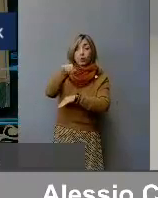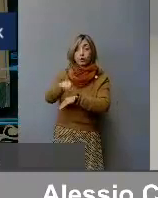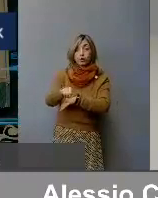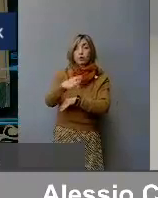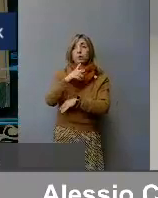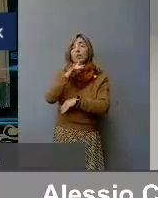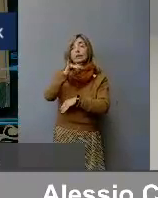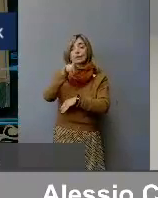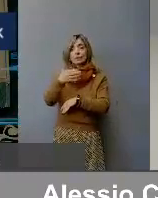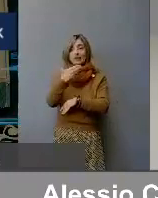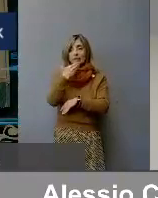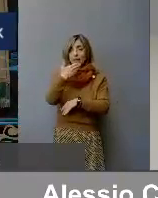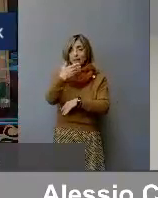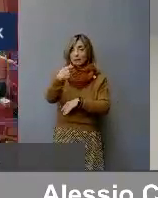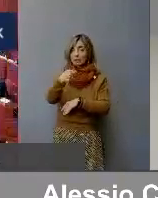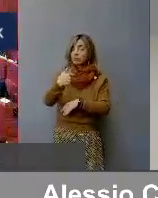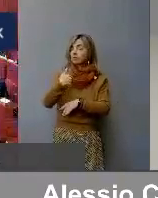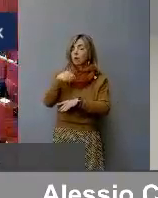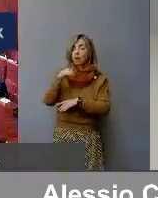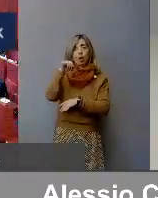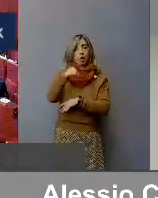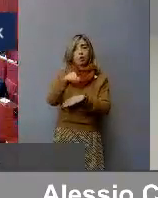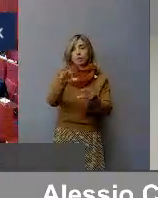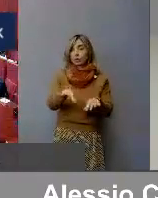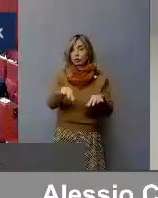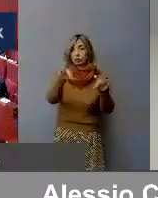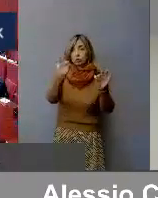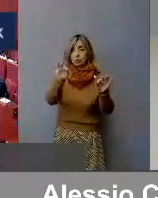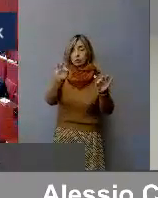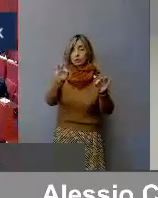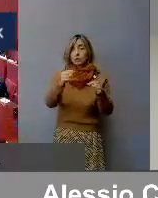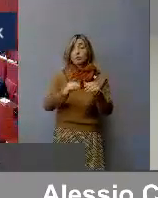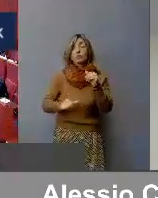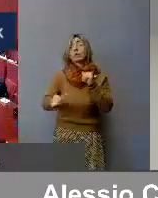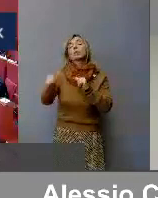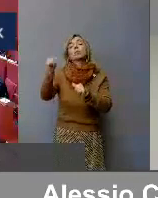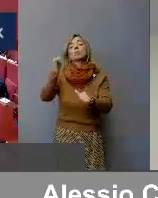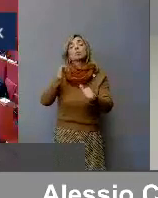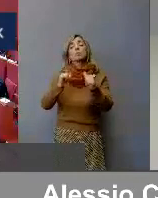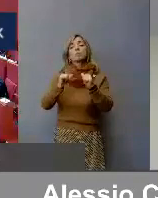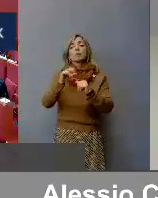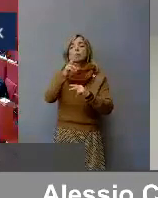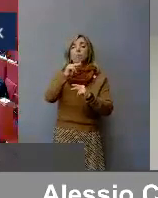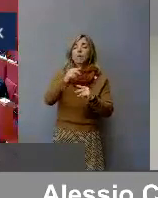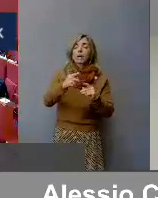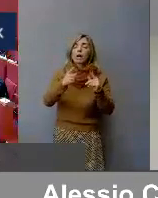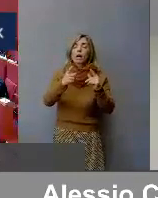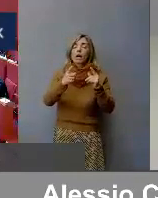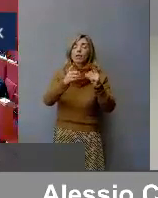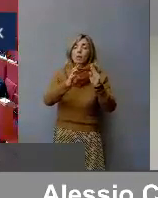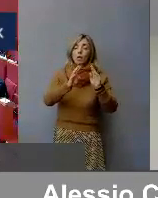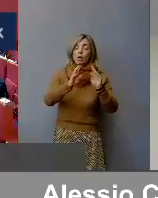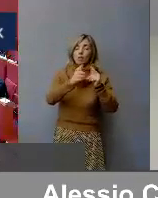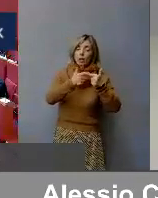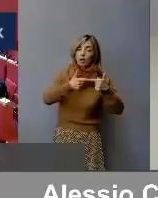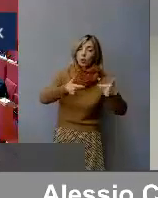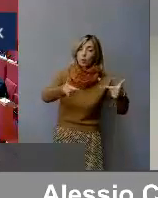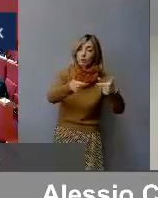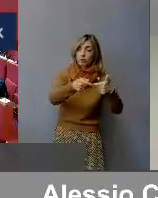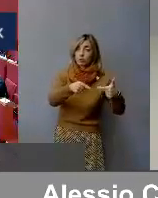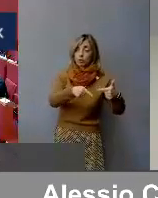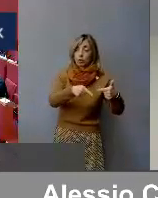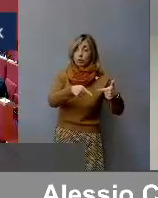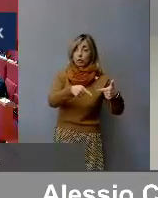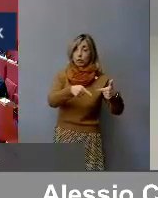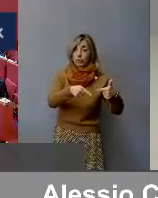presidente io sono contraria alla sospensiva si parlava prima di commissioni la prima commissione